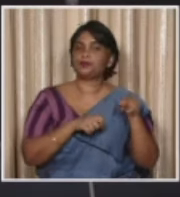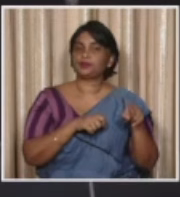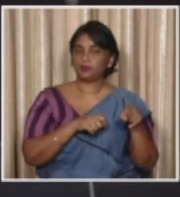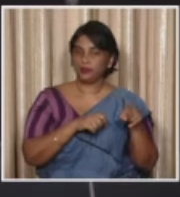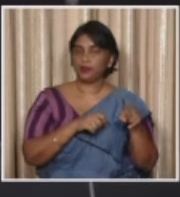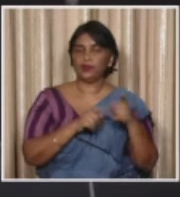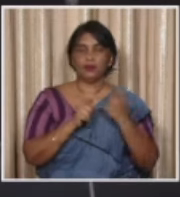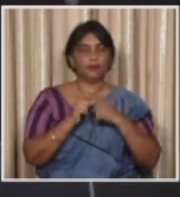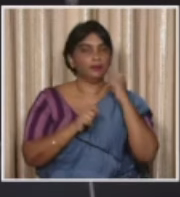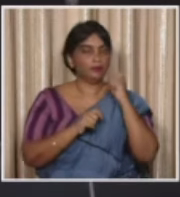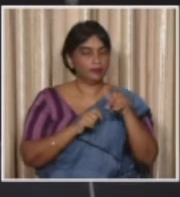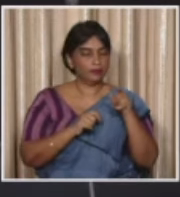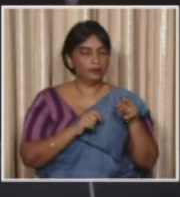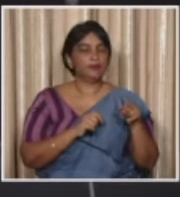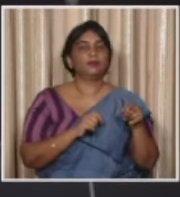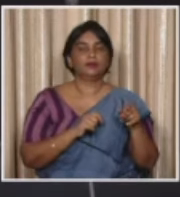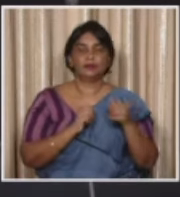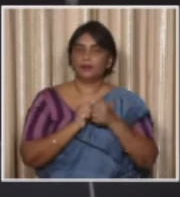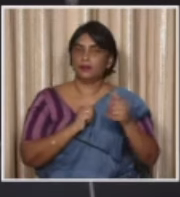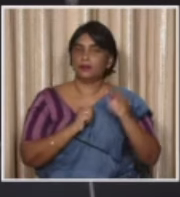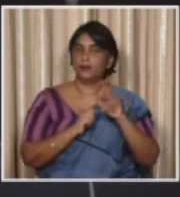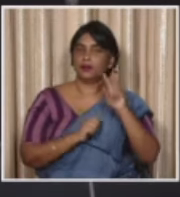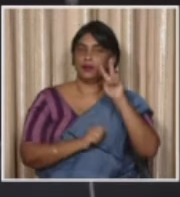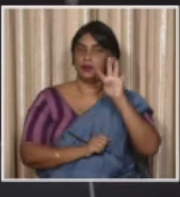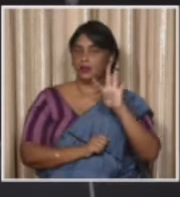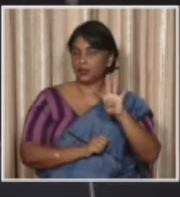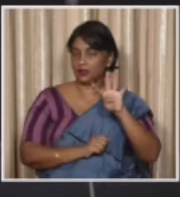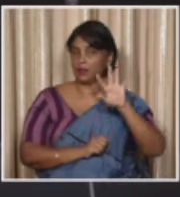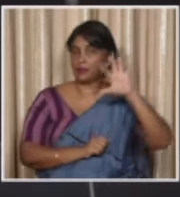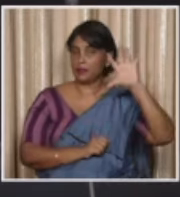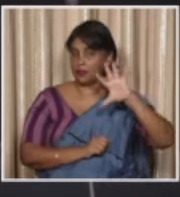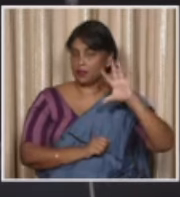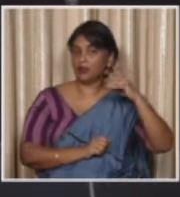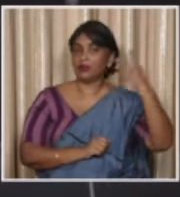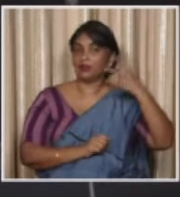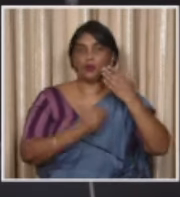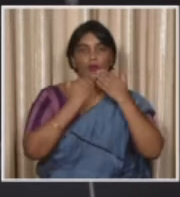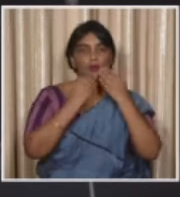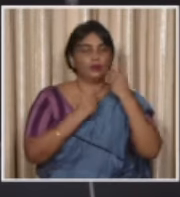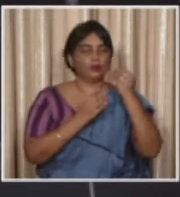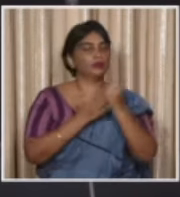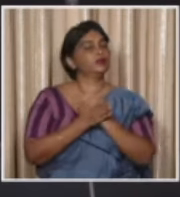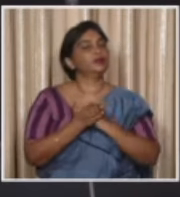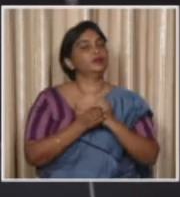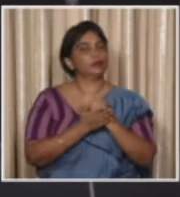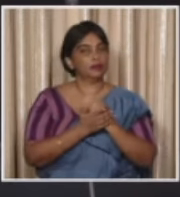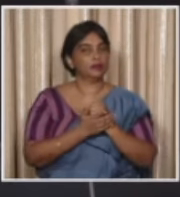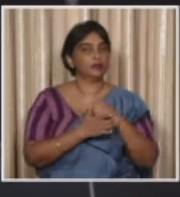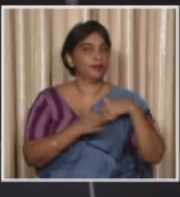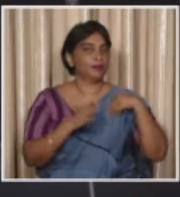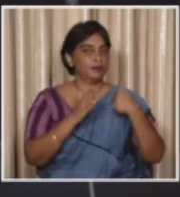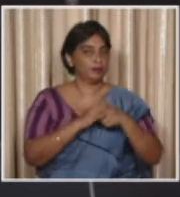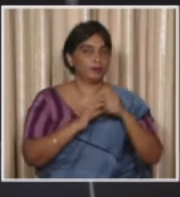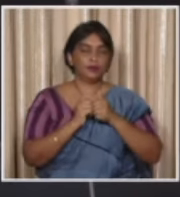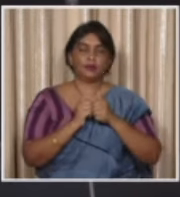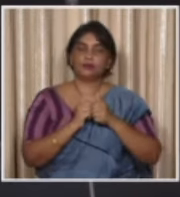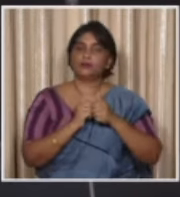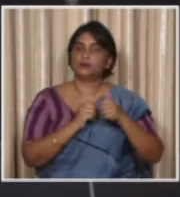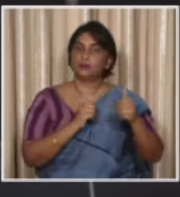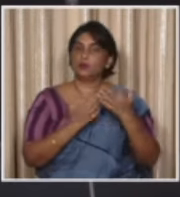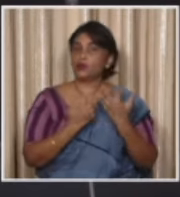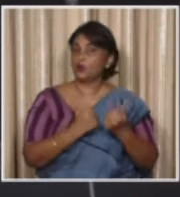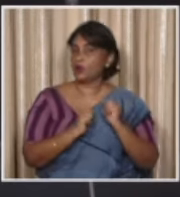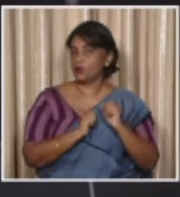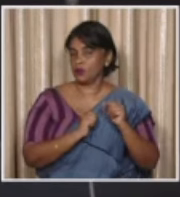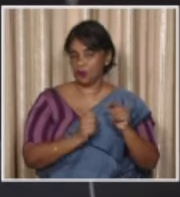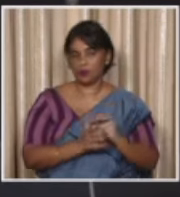ආරක්කනෙම දීමනාව සම්බන්ධයෙන් කටයුතු කළ 24/5 දෙවනිදා උපදෙස් දීලා තිනවා සියලුම පීඨාධිපතිවරුන්ට කරන්න අවශ්‍ය දේ